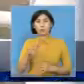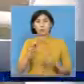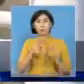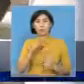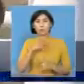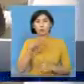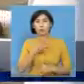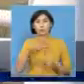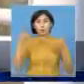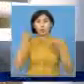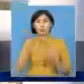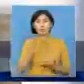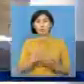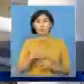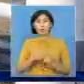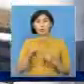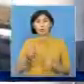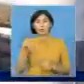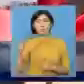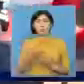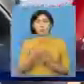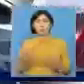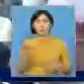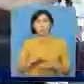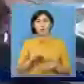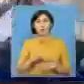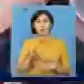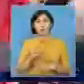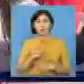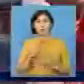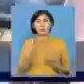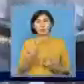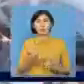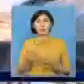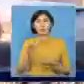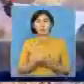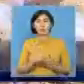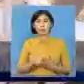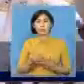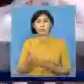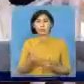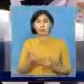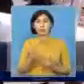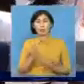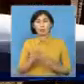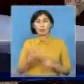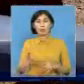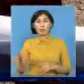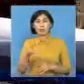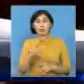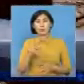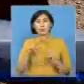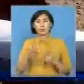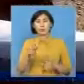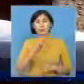раз полезнее коровьего, особенно для людей с различными заболеваниями, поэтому они и занимаются его получением. В этот раз доярка приступила